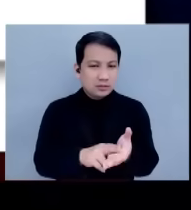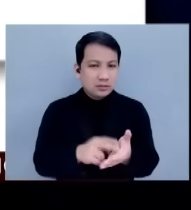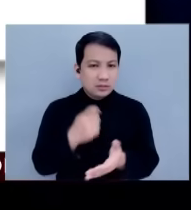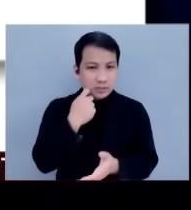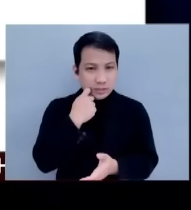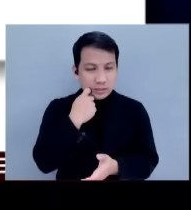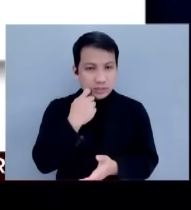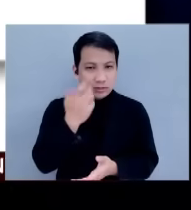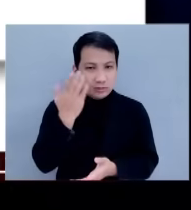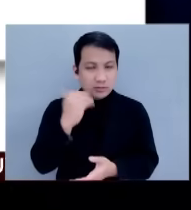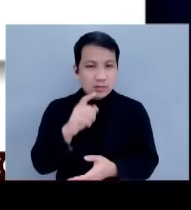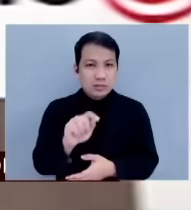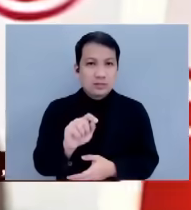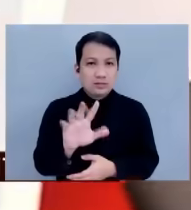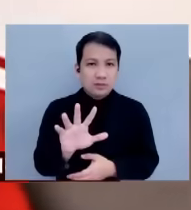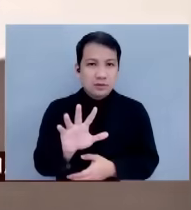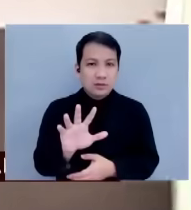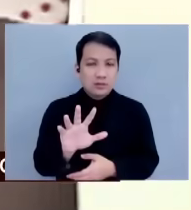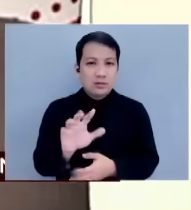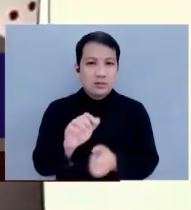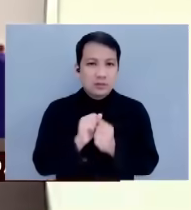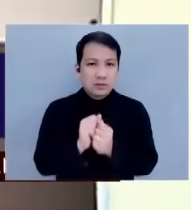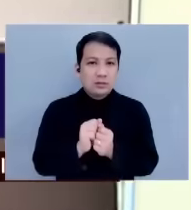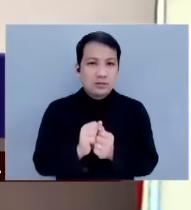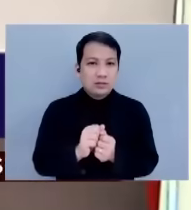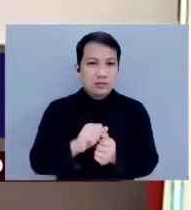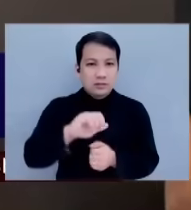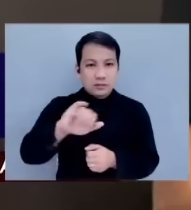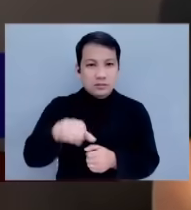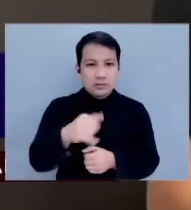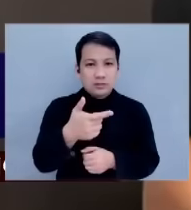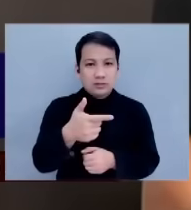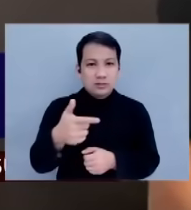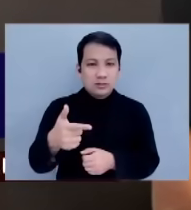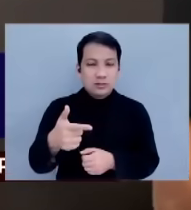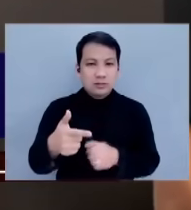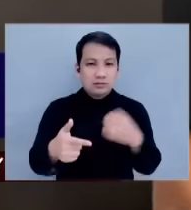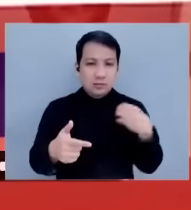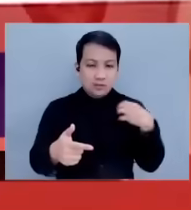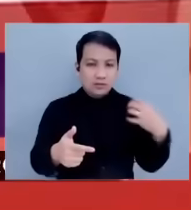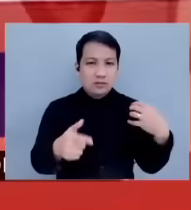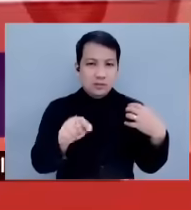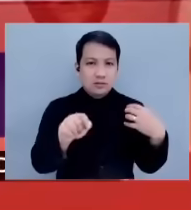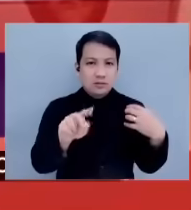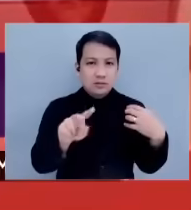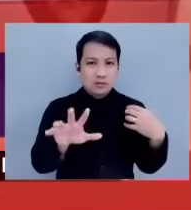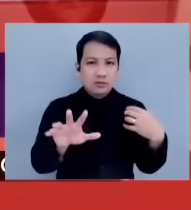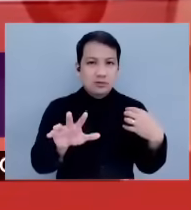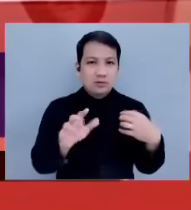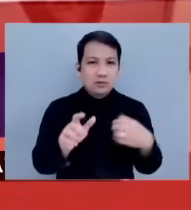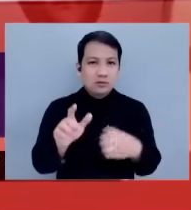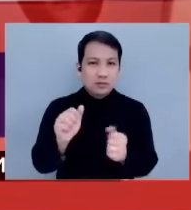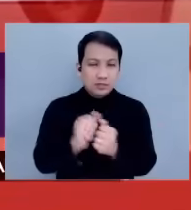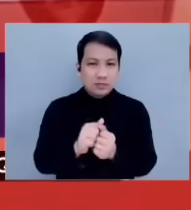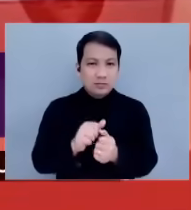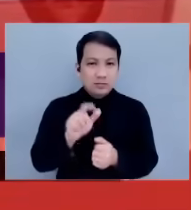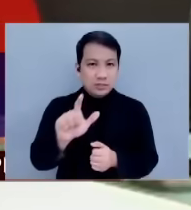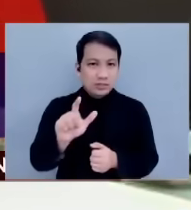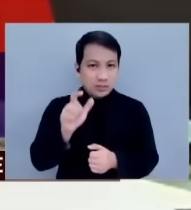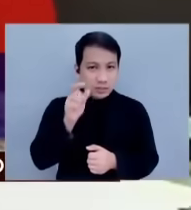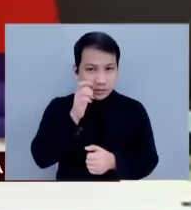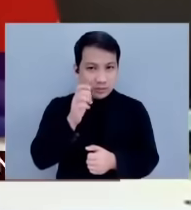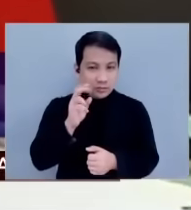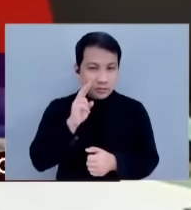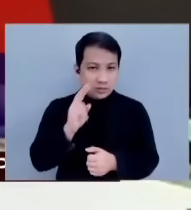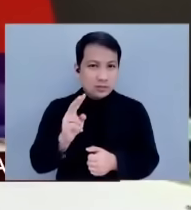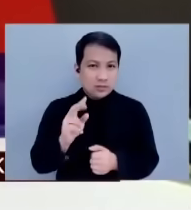sa TV5. Kasama ni Jiggy sa contract signing ang mga TV5 bosses with our News 5 Chief Luchi Cruz Valdez. Dahil dyan, asahan